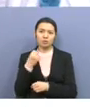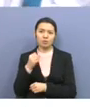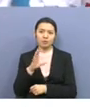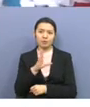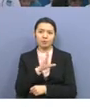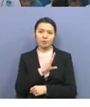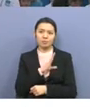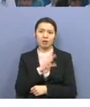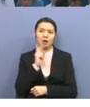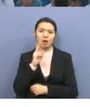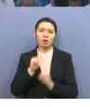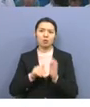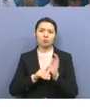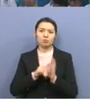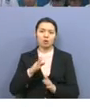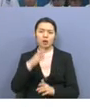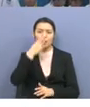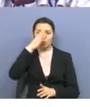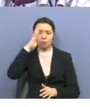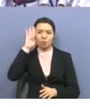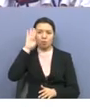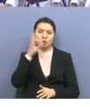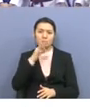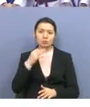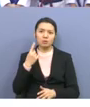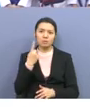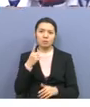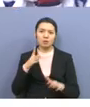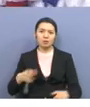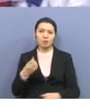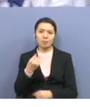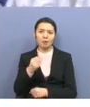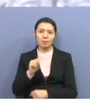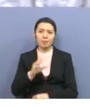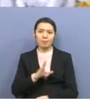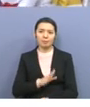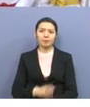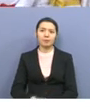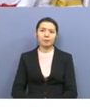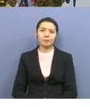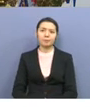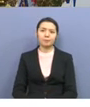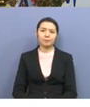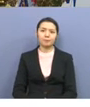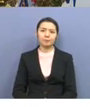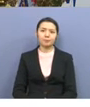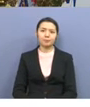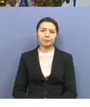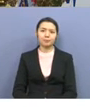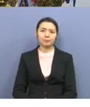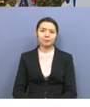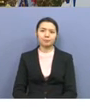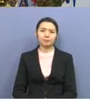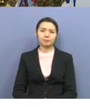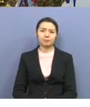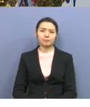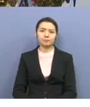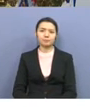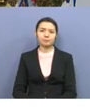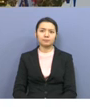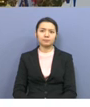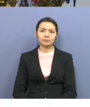Ал оқ бойы оза келген жерлес Ақмола облысының құрамасы бірінші орынға ие болды. Абзал Азаматұлы, Сабырбек Құлатай, Абай Төлеген, Көкші